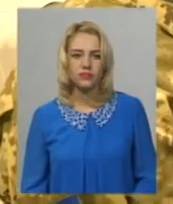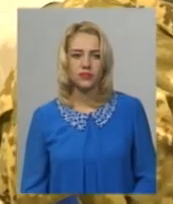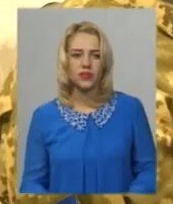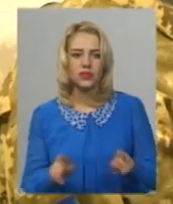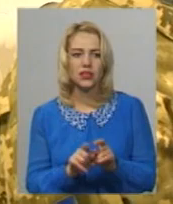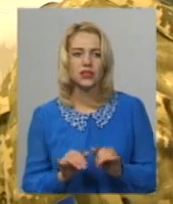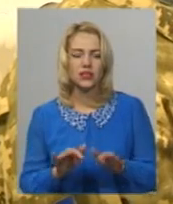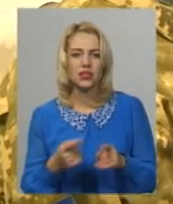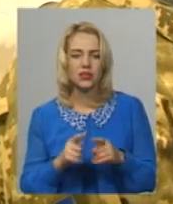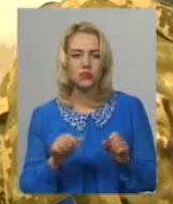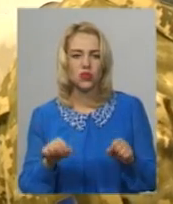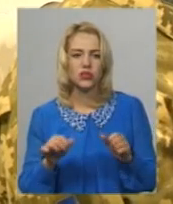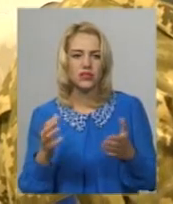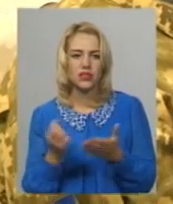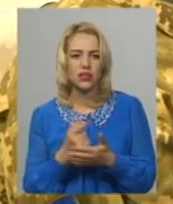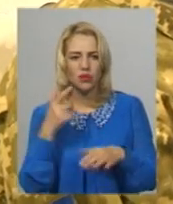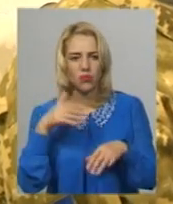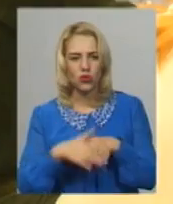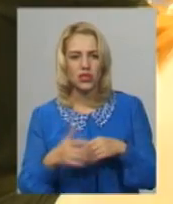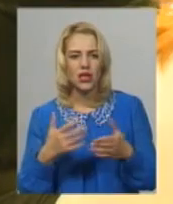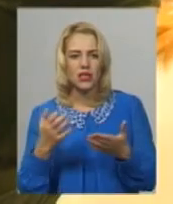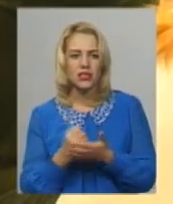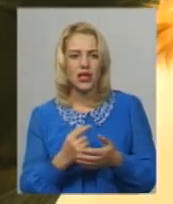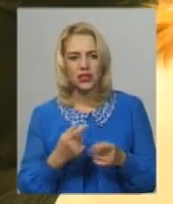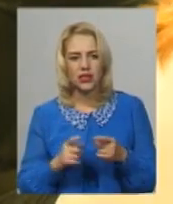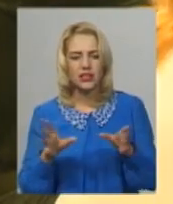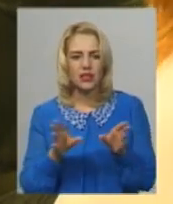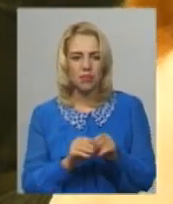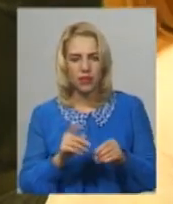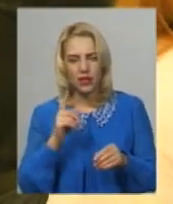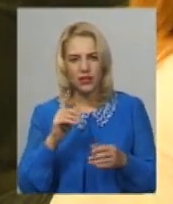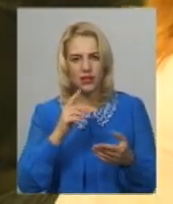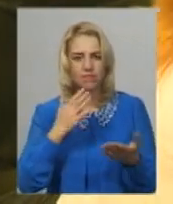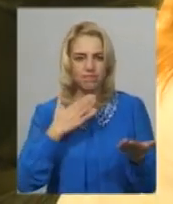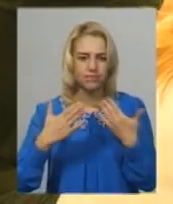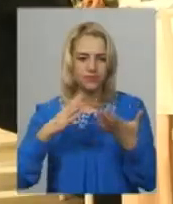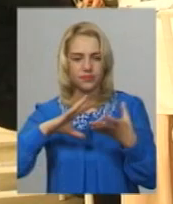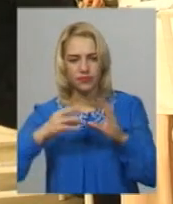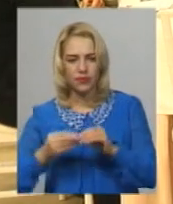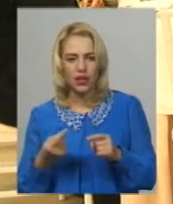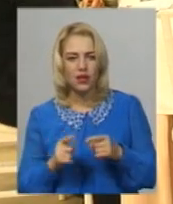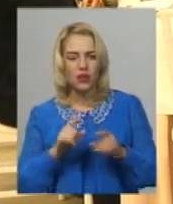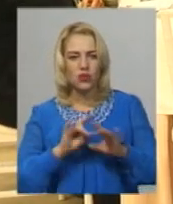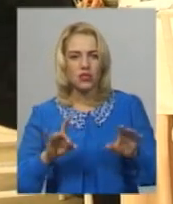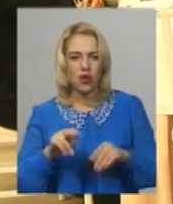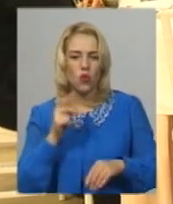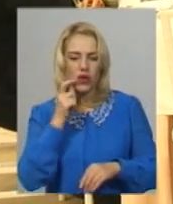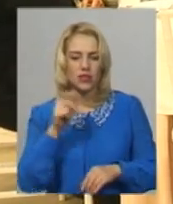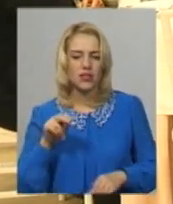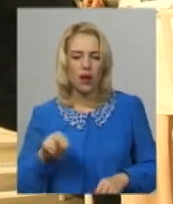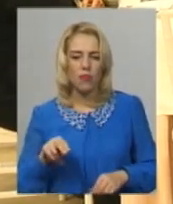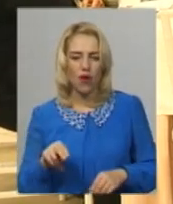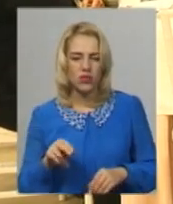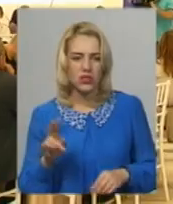Такий захід – це можливість знайти порозуміння, знайти спільні точки дотику, каже секретар Хмельницької єпархії Української православної церкви